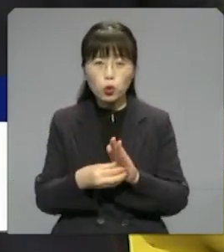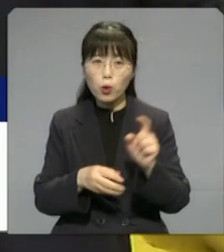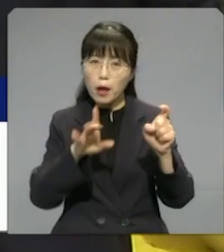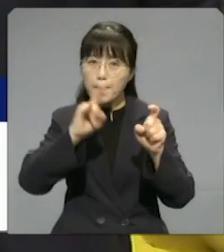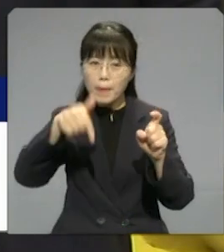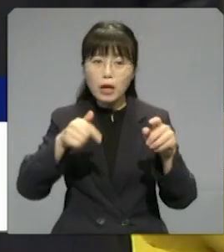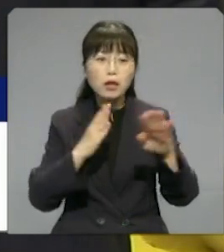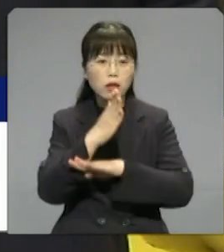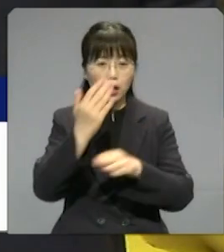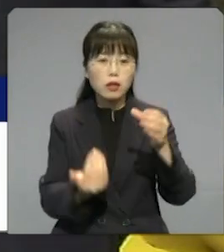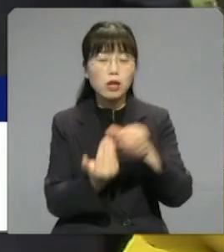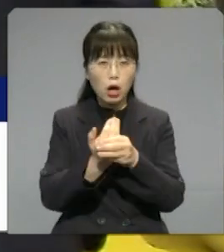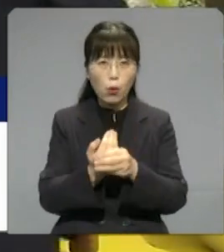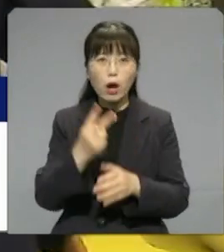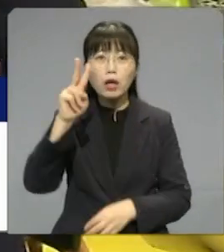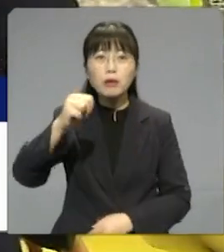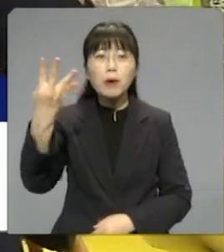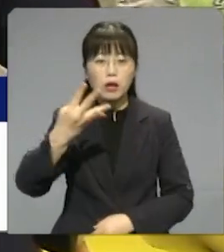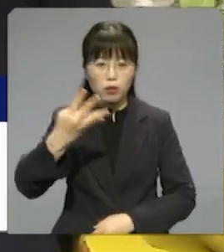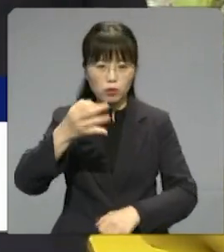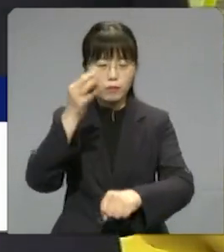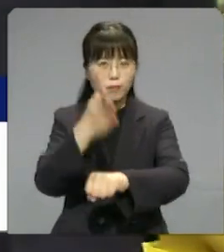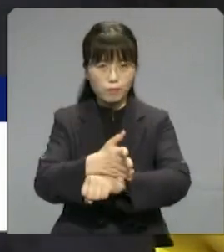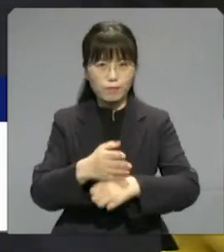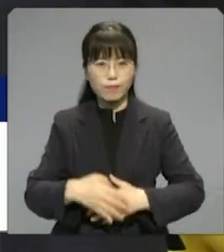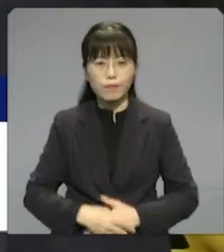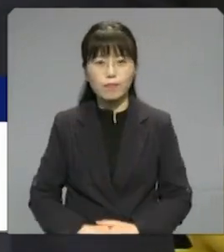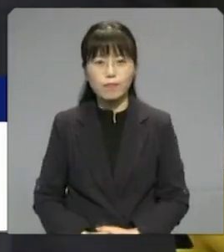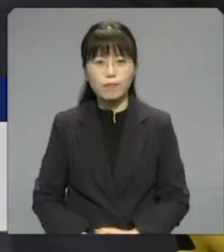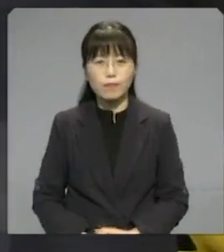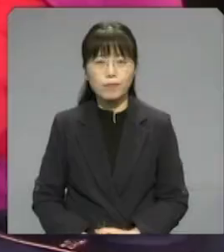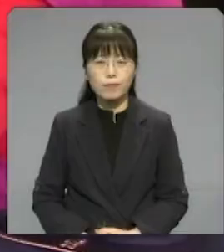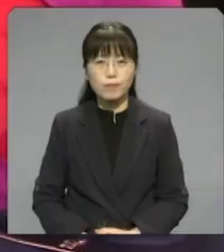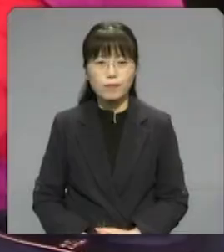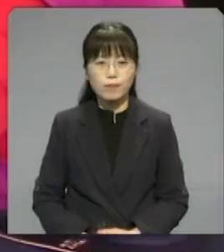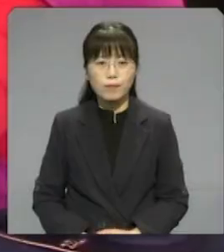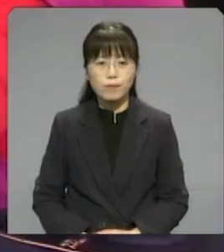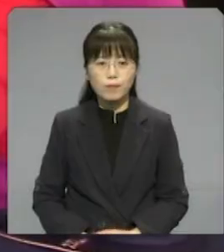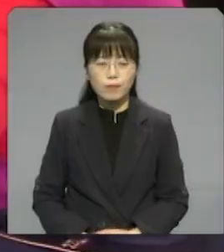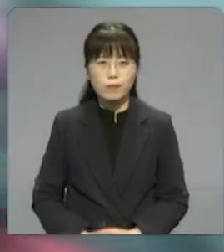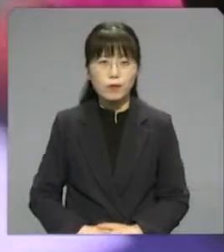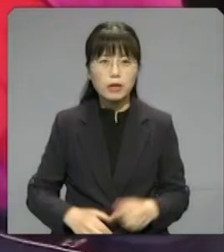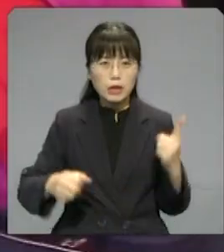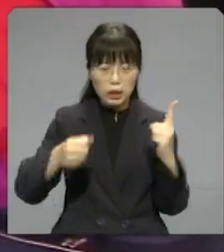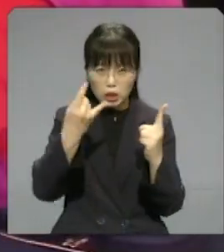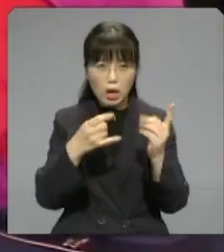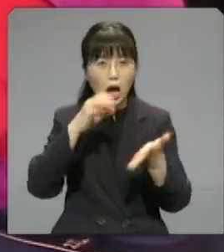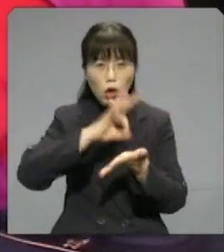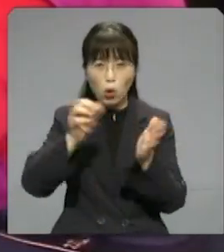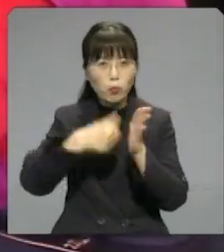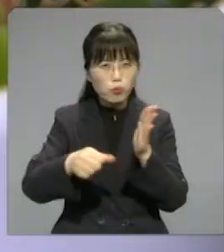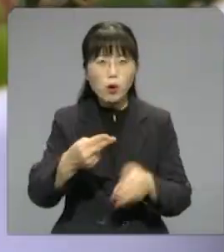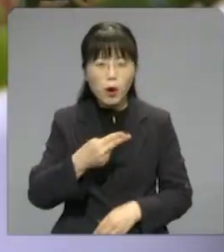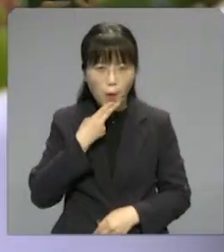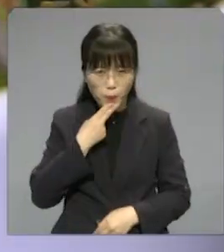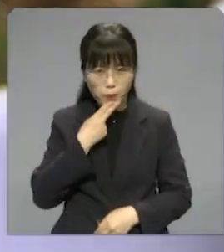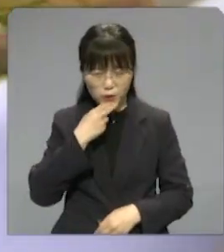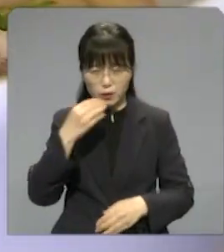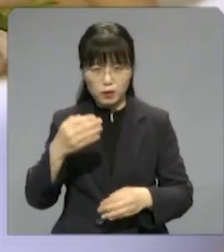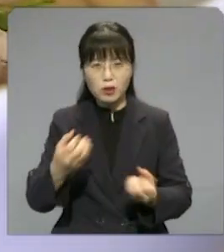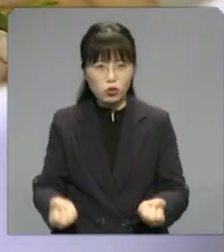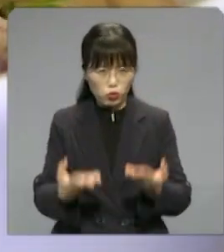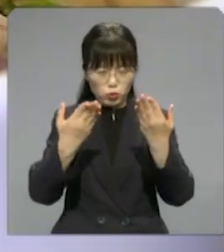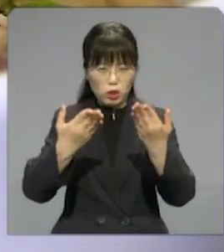이게 10팩 이상 나오지, 이게. 이게 24,000원 주고 산 건데. 일회용품 없는 축제로 치러진 점도